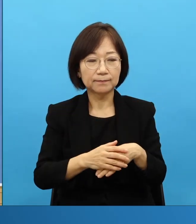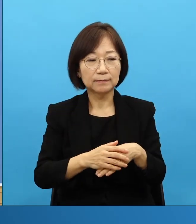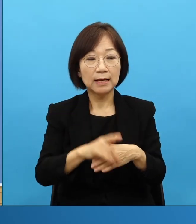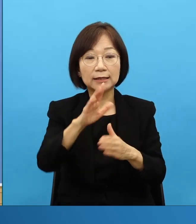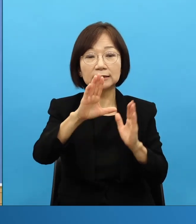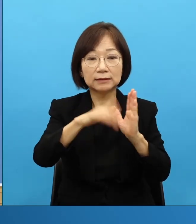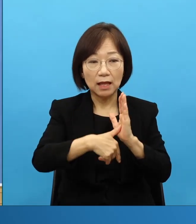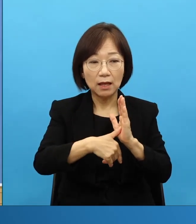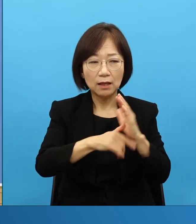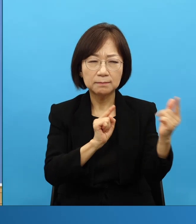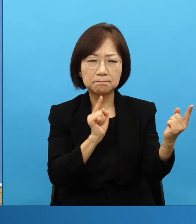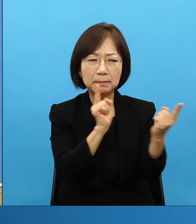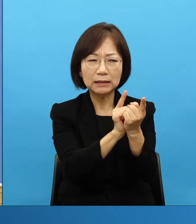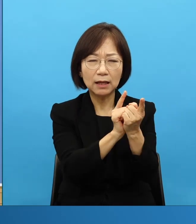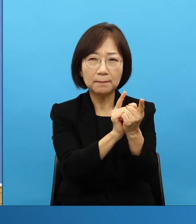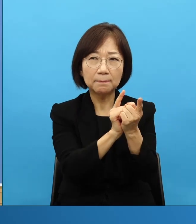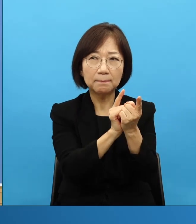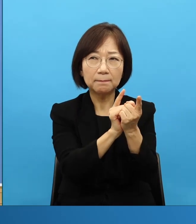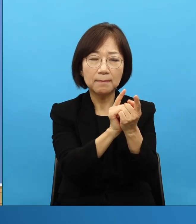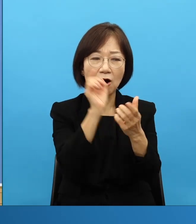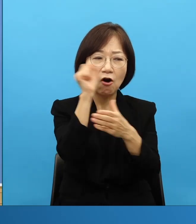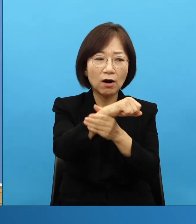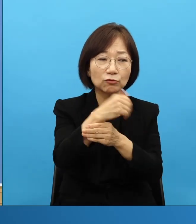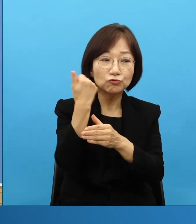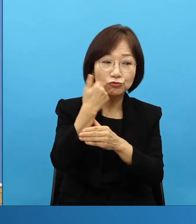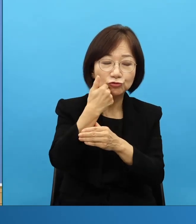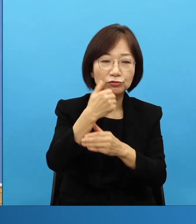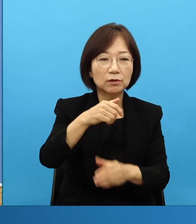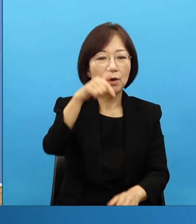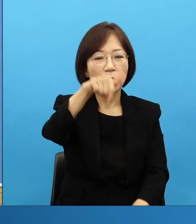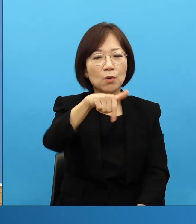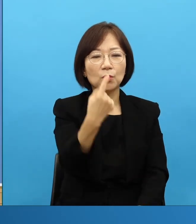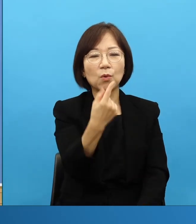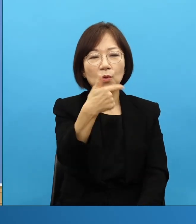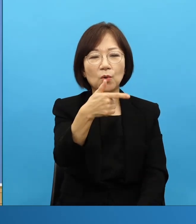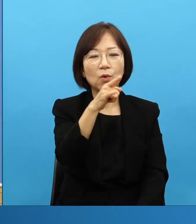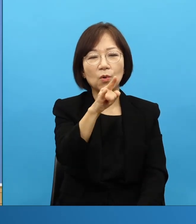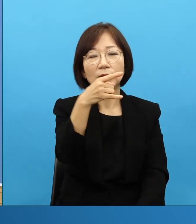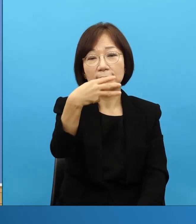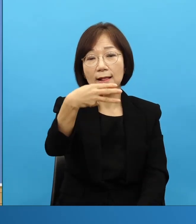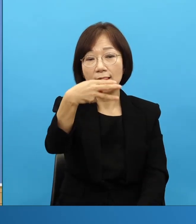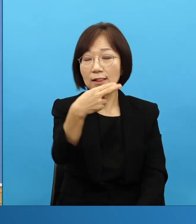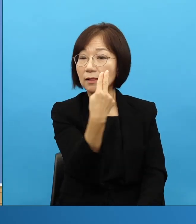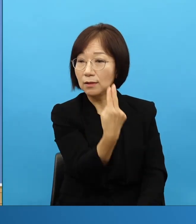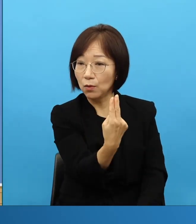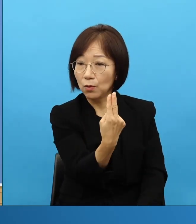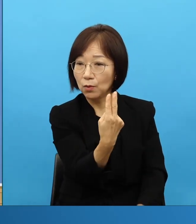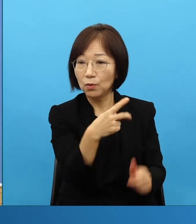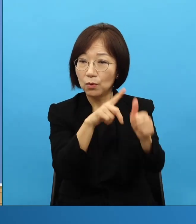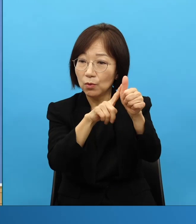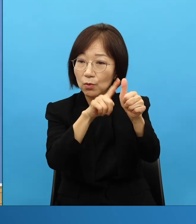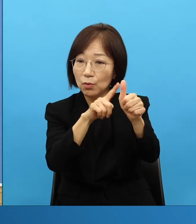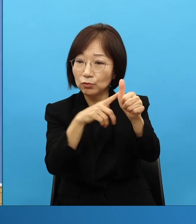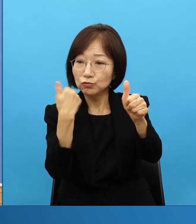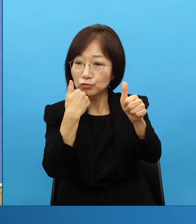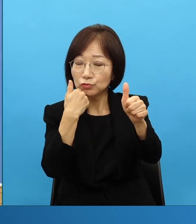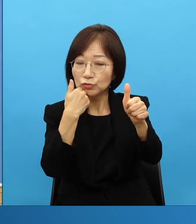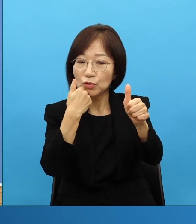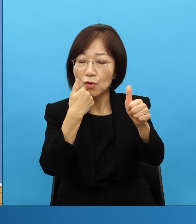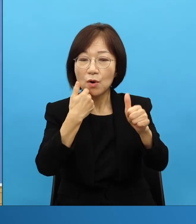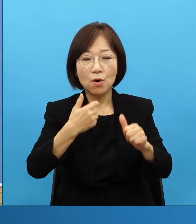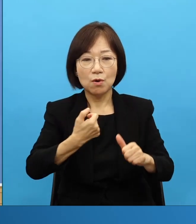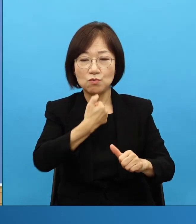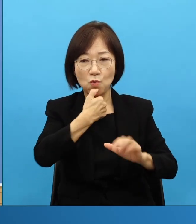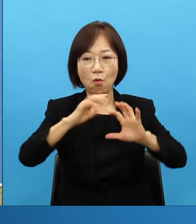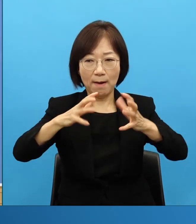is at this place that God sends 굉장한 Cornelius. 일이죠. This is 고넬료 tremendous. 누굽니까? Who was Cornelius? 로마의 백부장입니다. He was